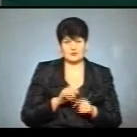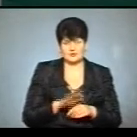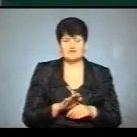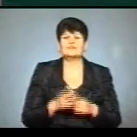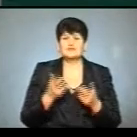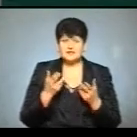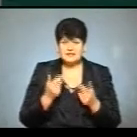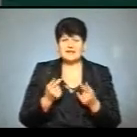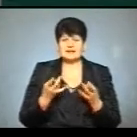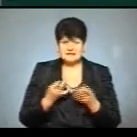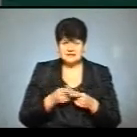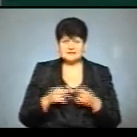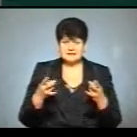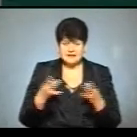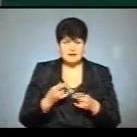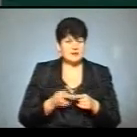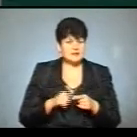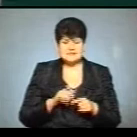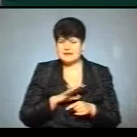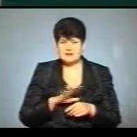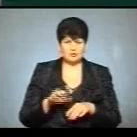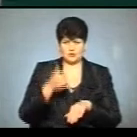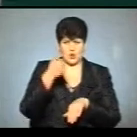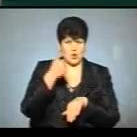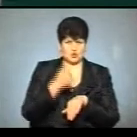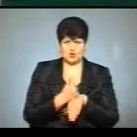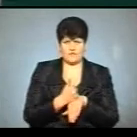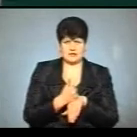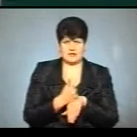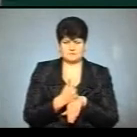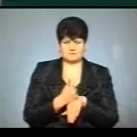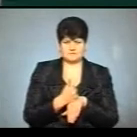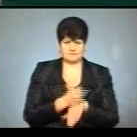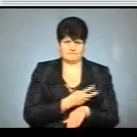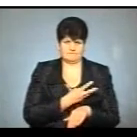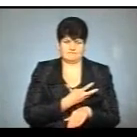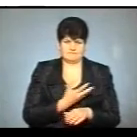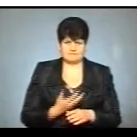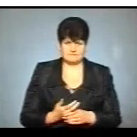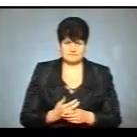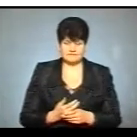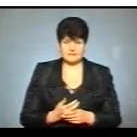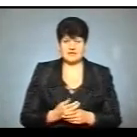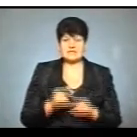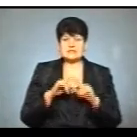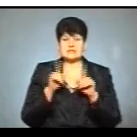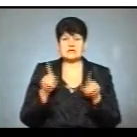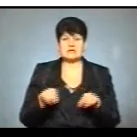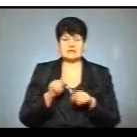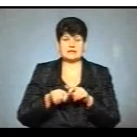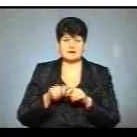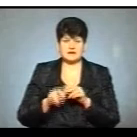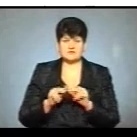Воно, звичайно, не завадить, але це не було основним таким мотивуючим чинником. Сертифікація вчителів проходила